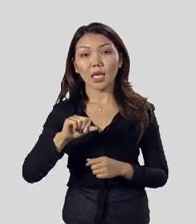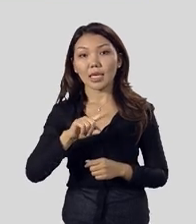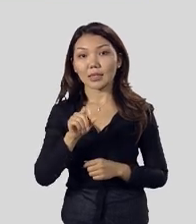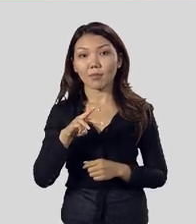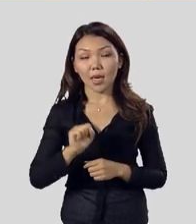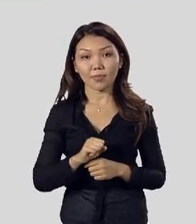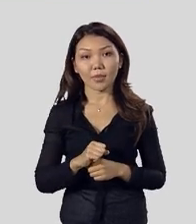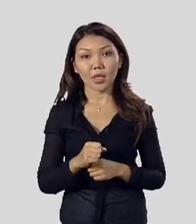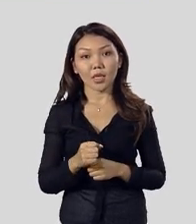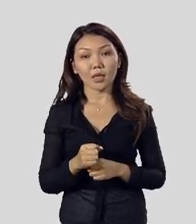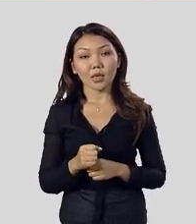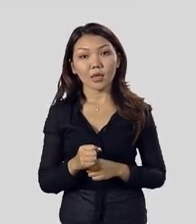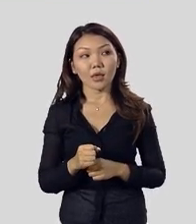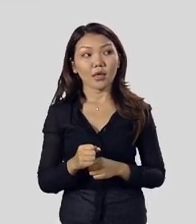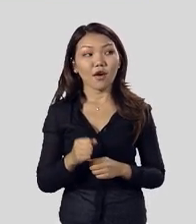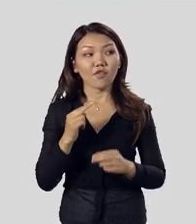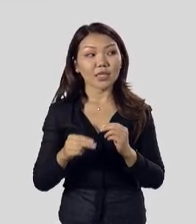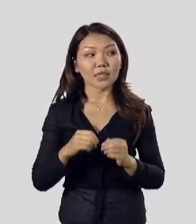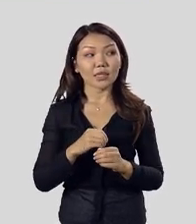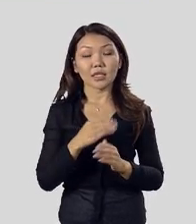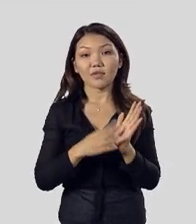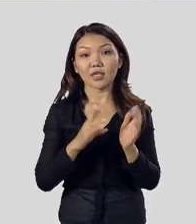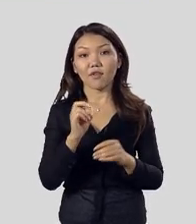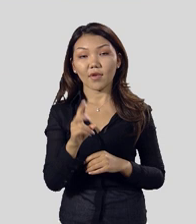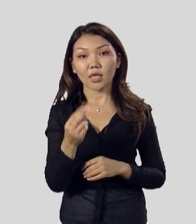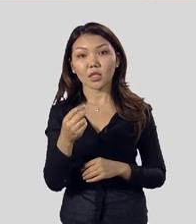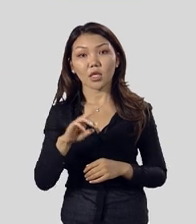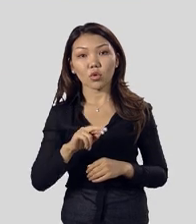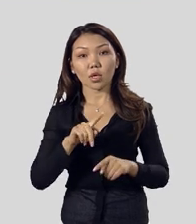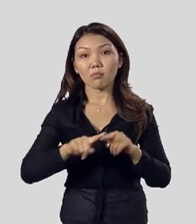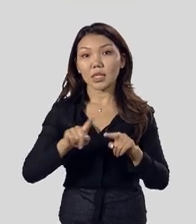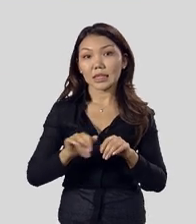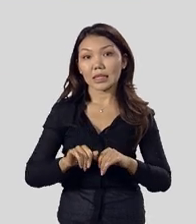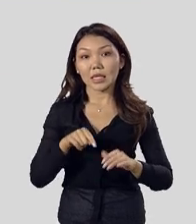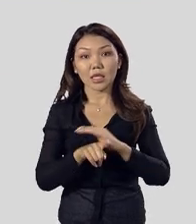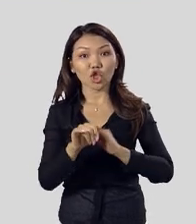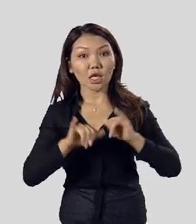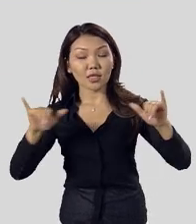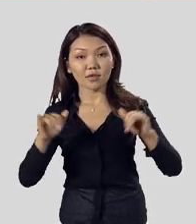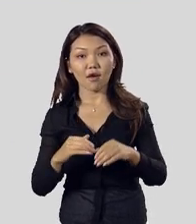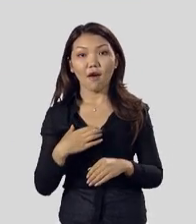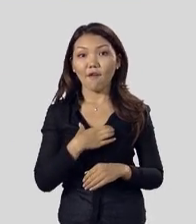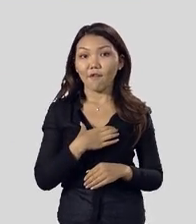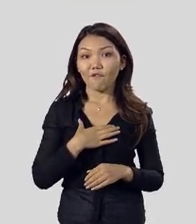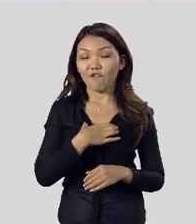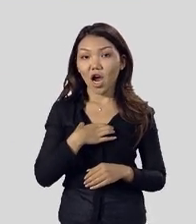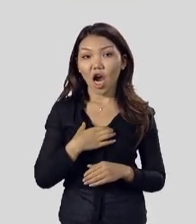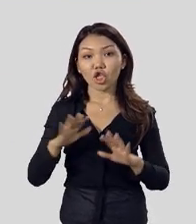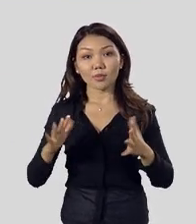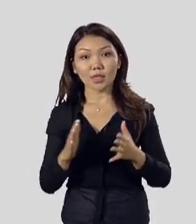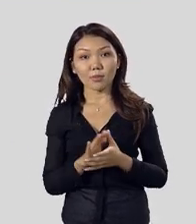цитология стала развиваться быстрыми темпами важным событием стала описание